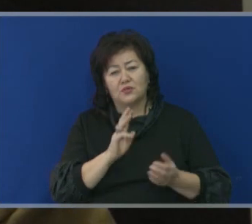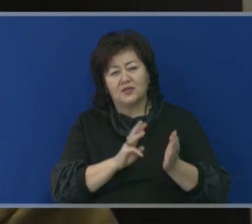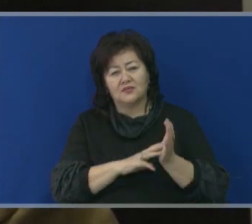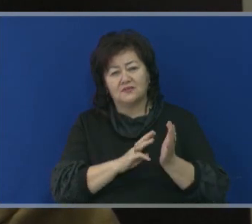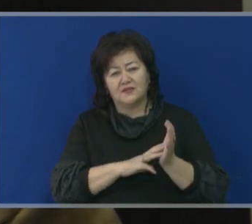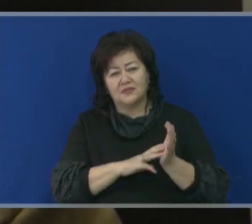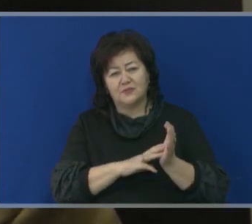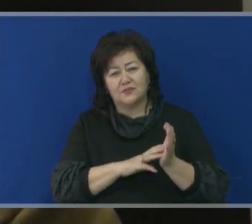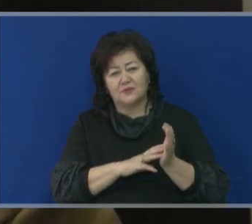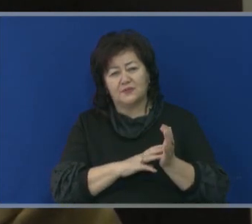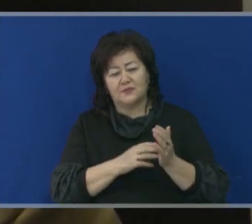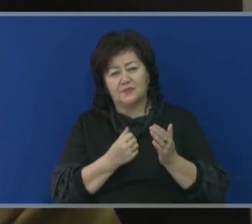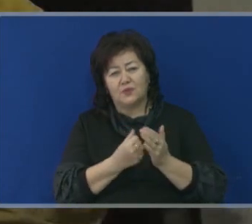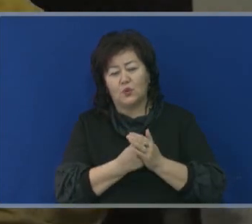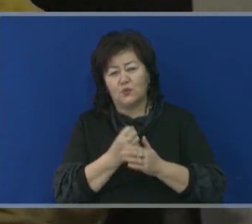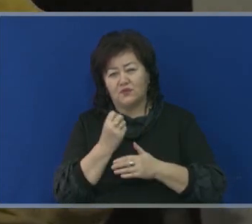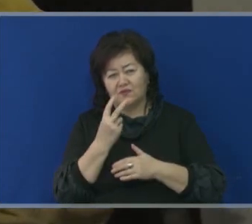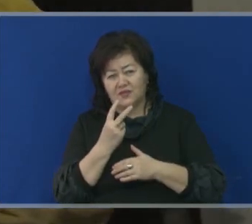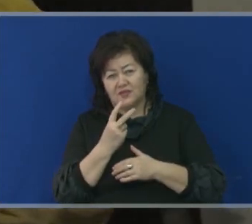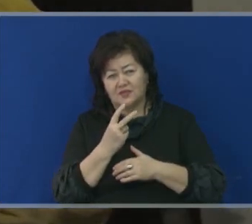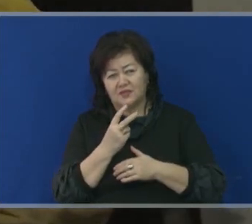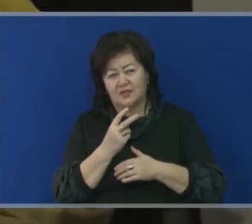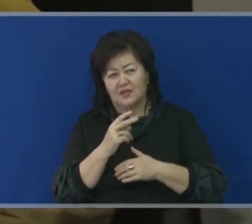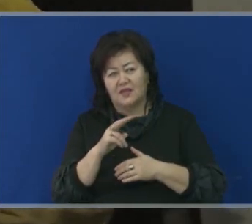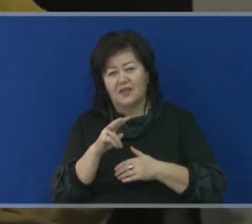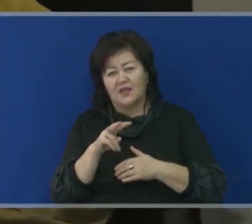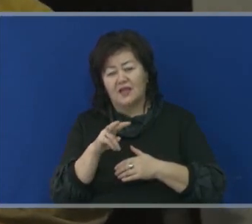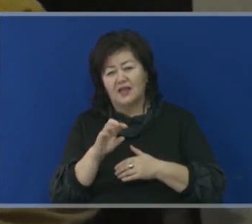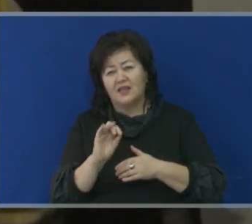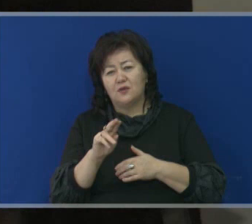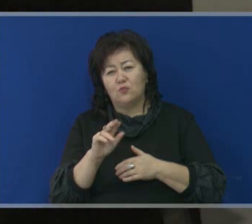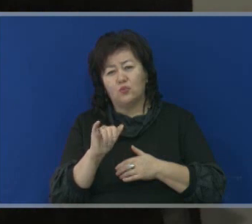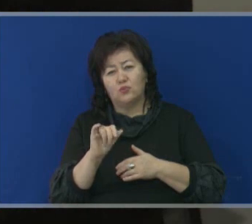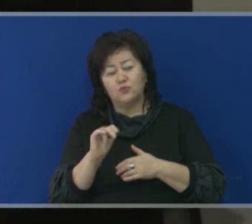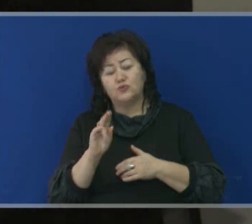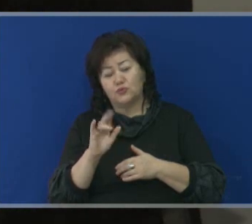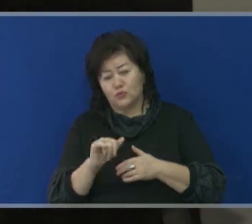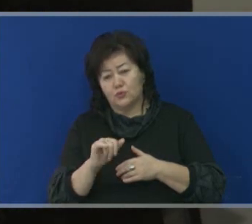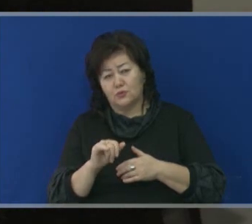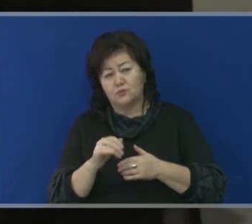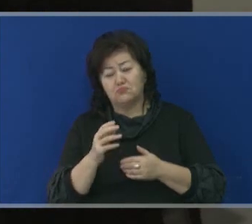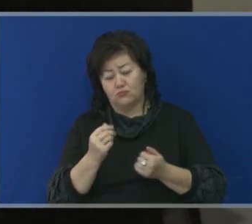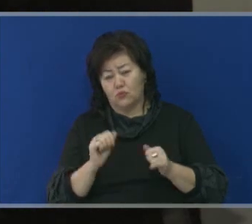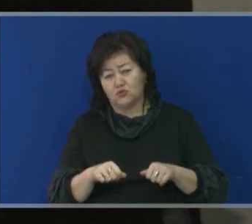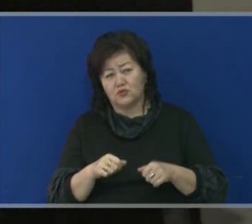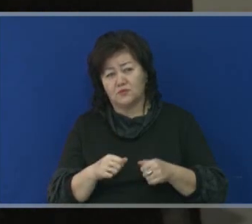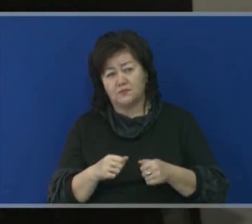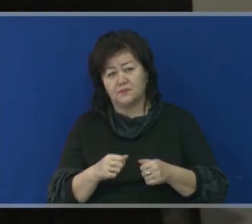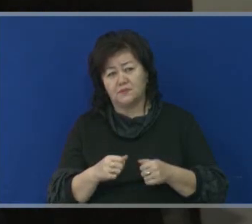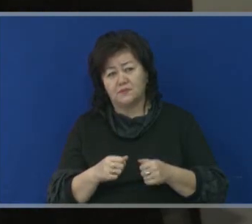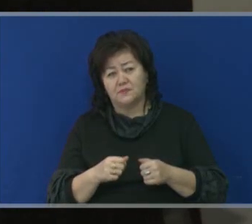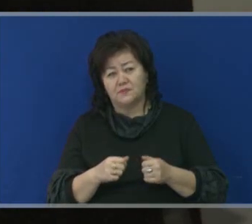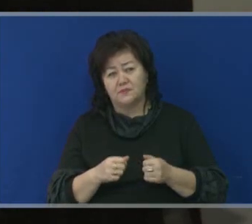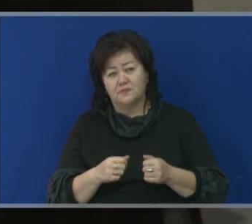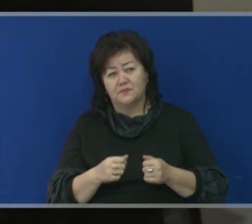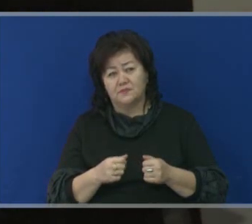И часов до 12, да. Липучку можно одевать, шипы уже люди одевают, да. Посетителей намного больше стало? Ну